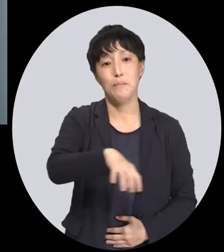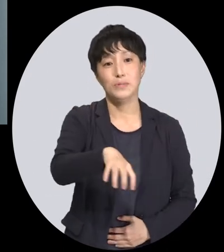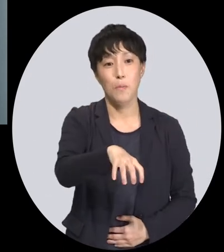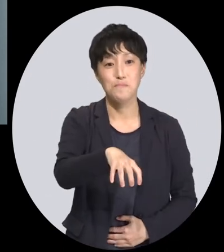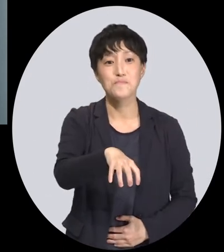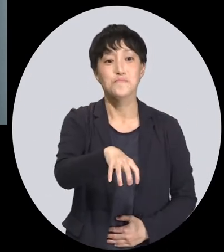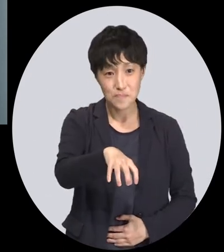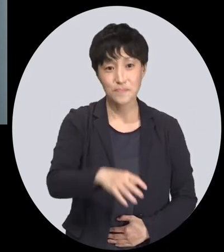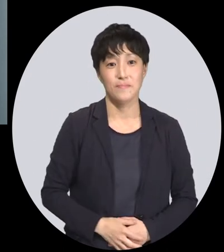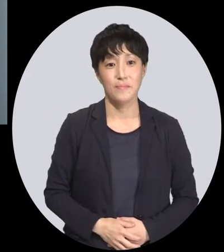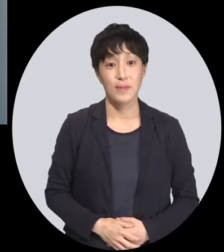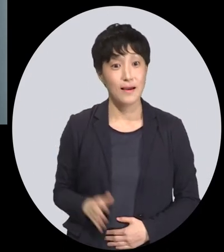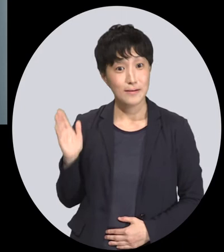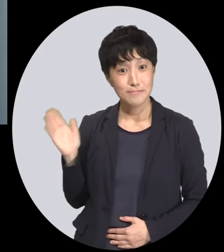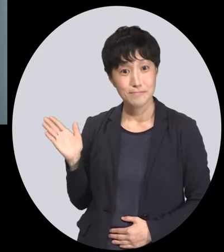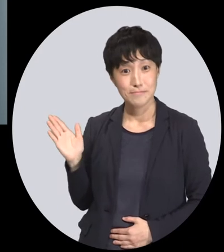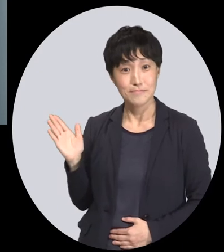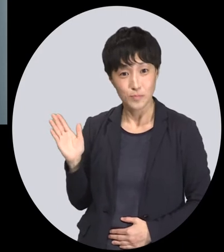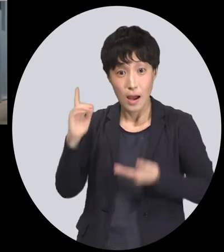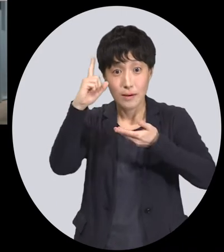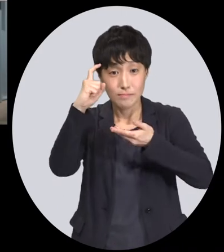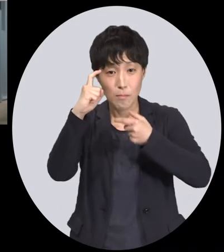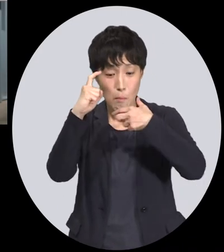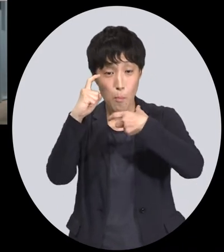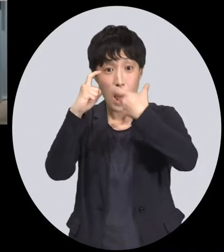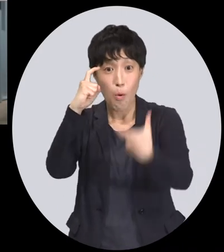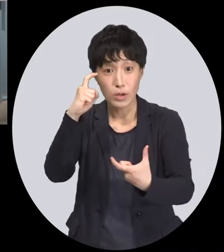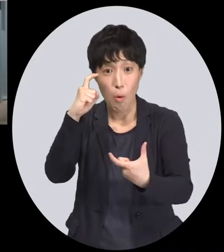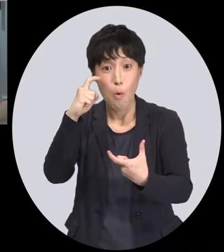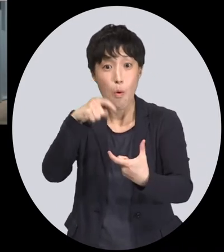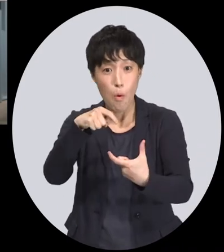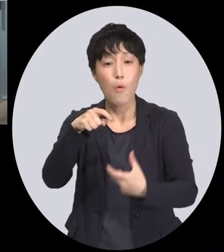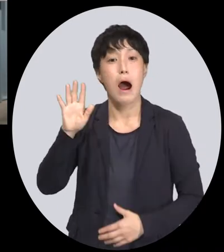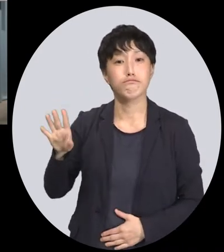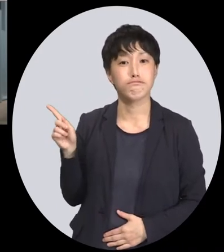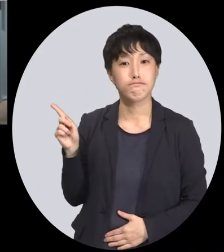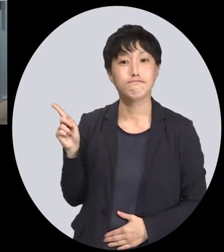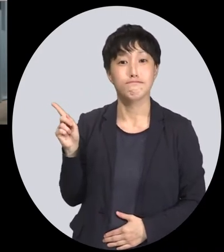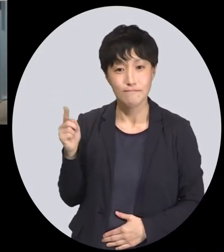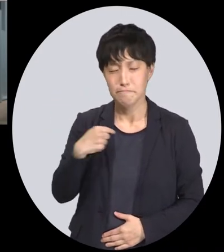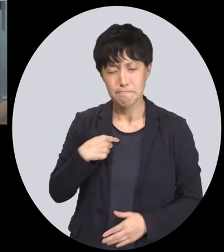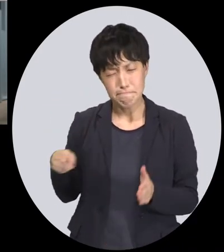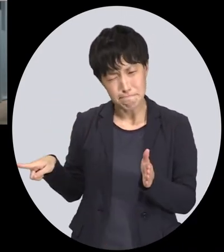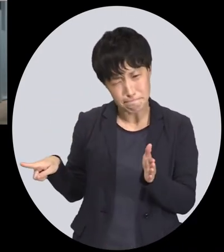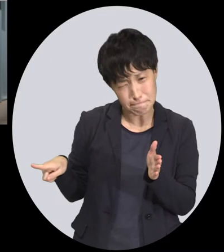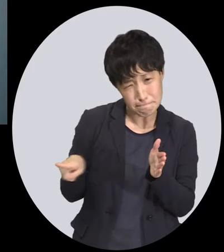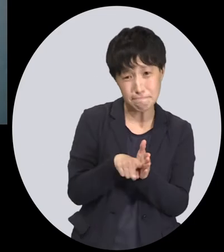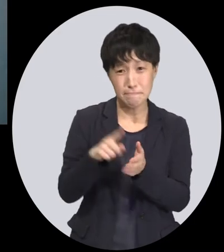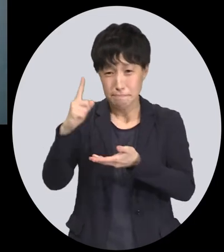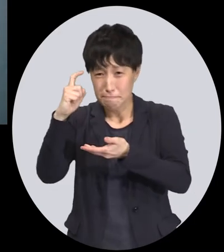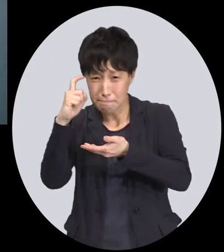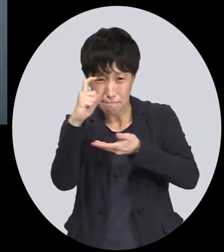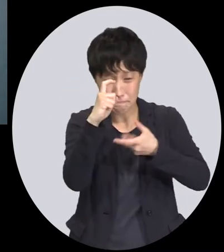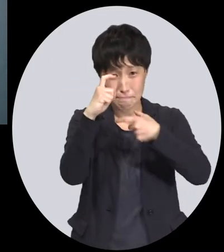セクションなんですねでここにはこうご覧のようにポラロイド写真私がこれまでに撮りだめ